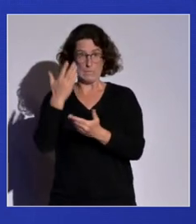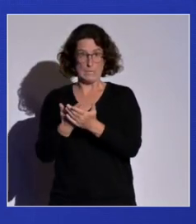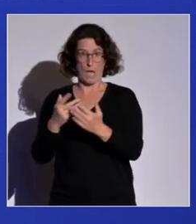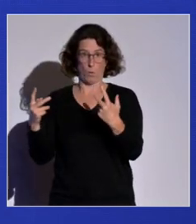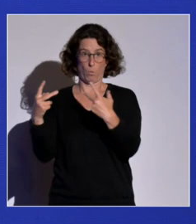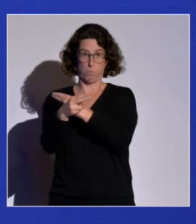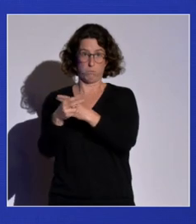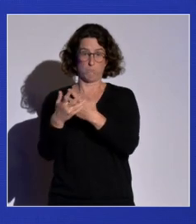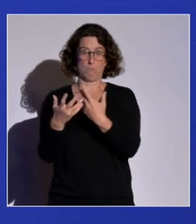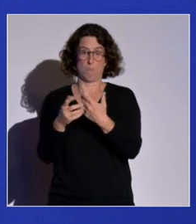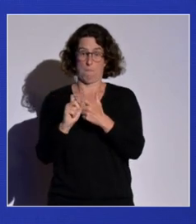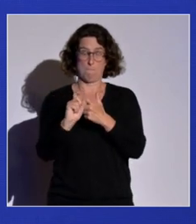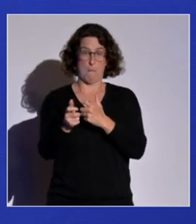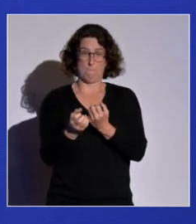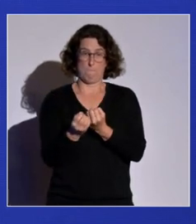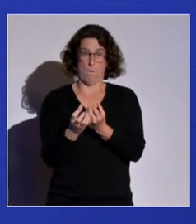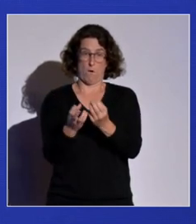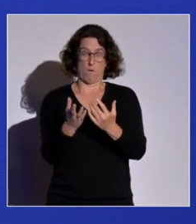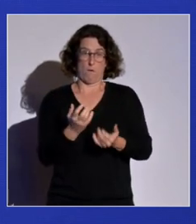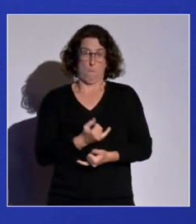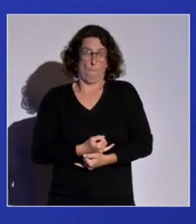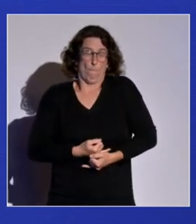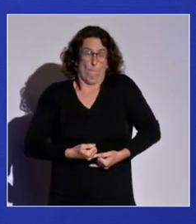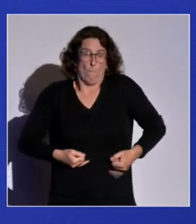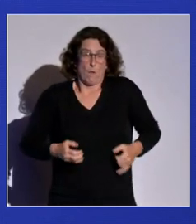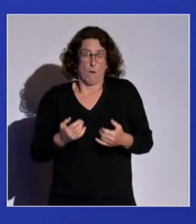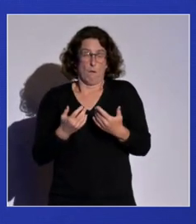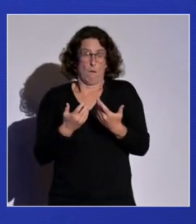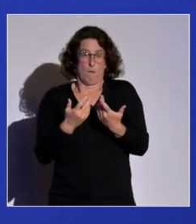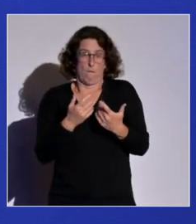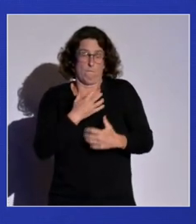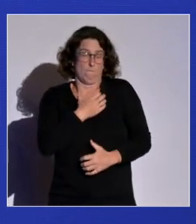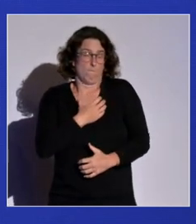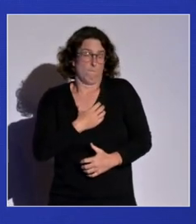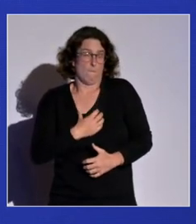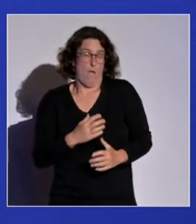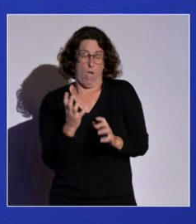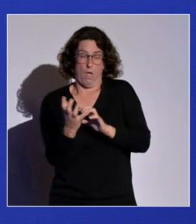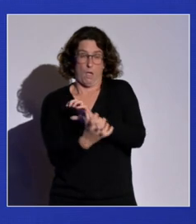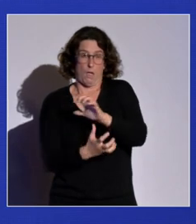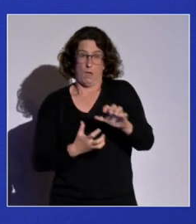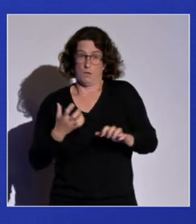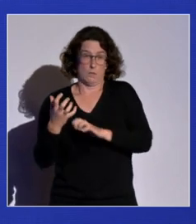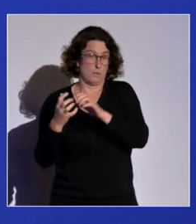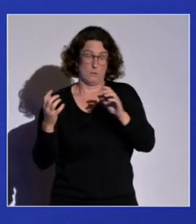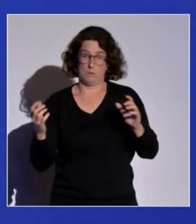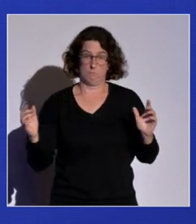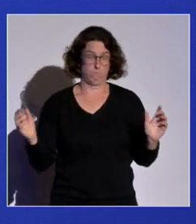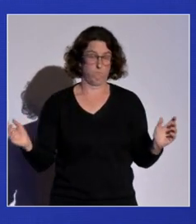crise de famine multipliée selon un coefficient qu'on n'a pas connu depuis